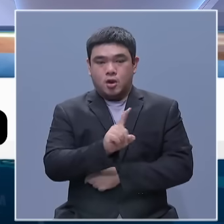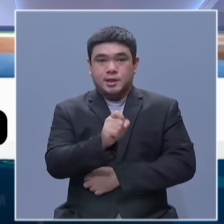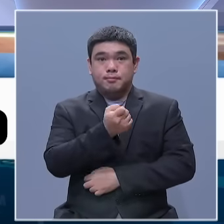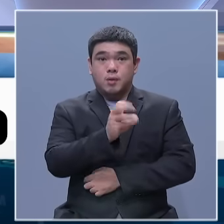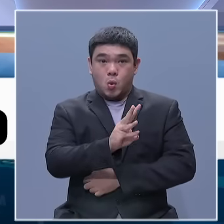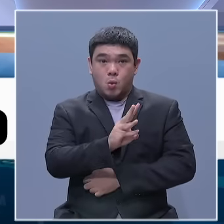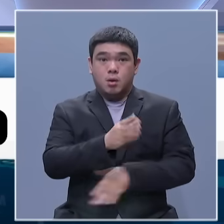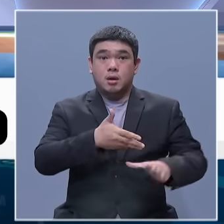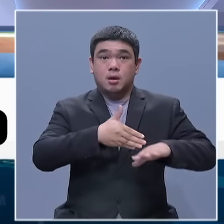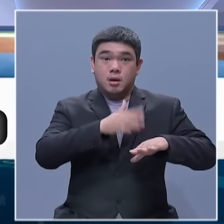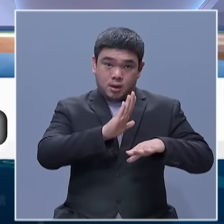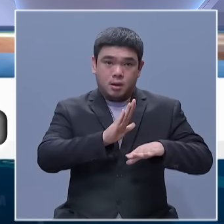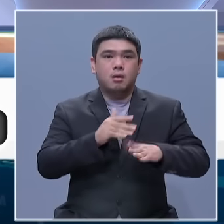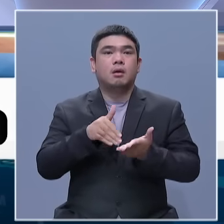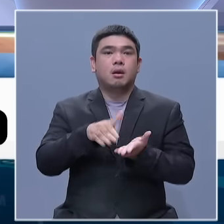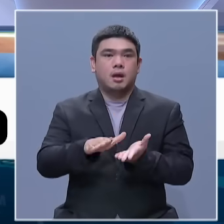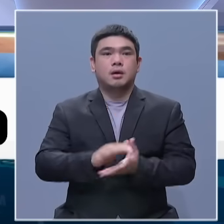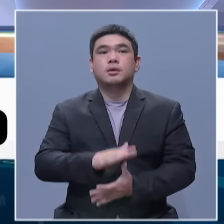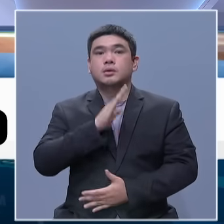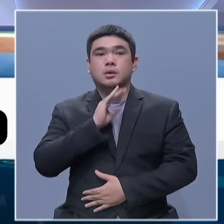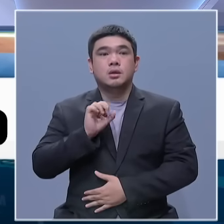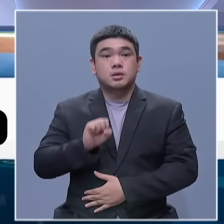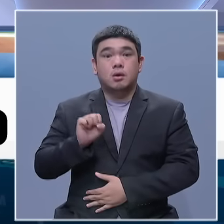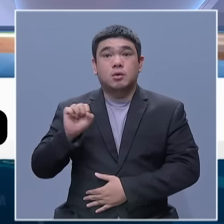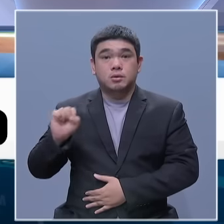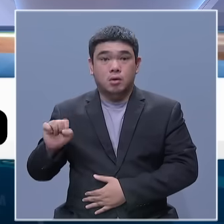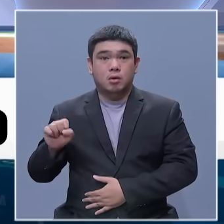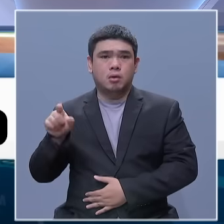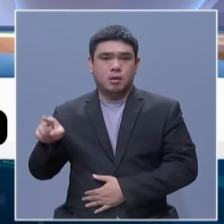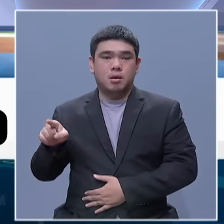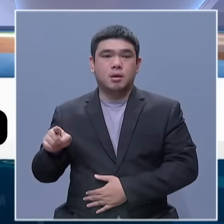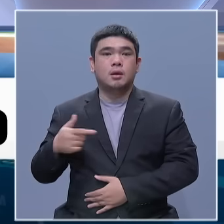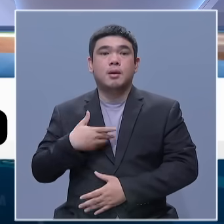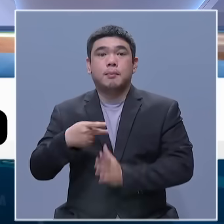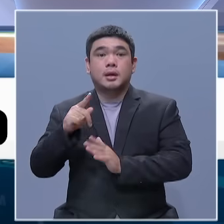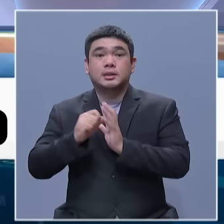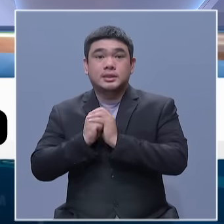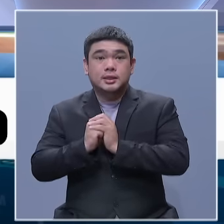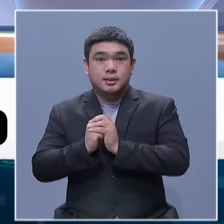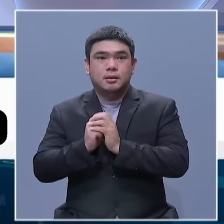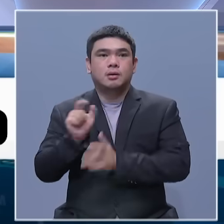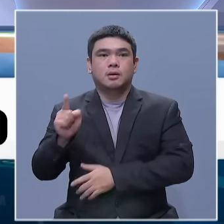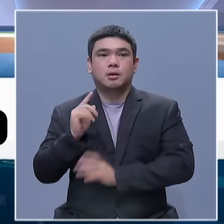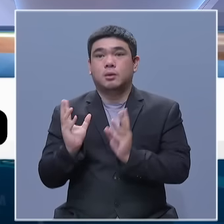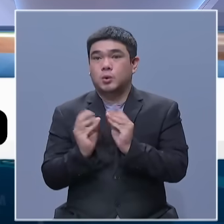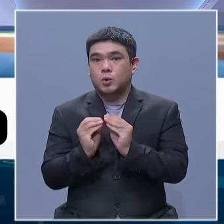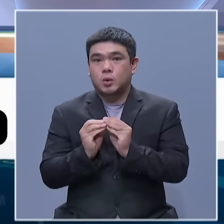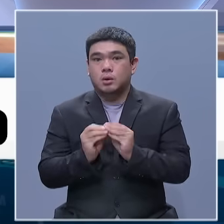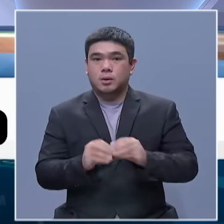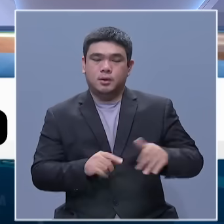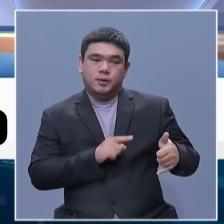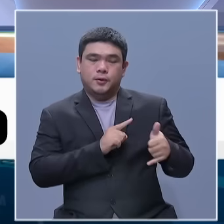ครับ ปรากฏว่าเมื่อวานนี้ทางส.ส.ปราจีนบุรีก็คือคุณวุฒิพงษ์เนี่ยที่ประชุมมีม